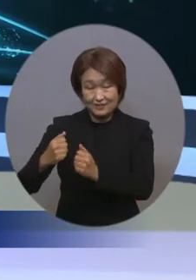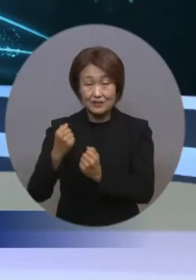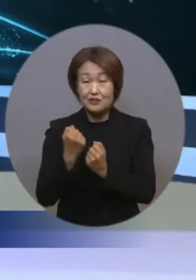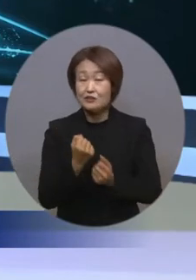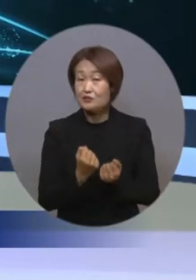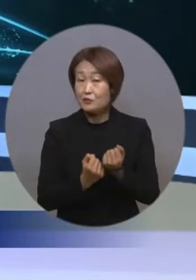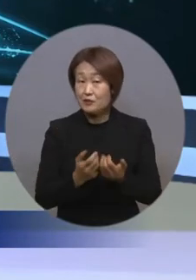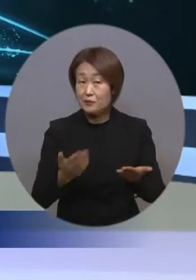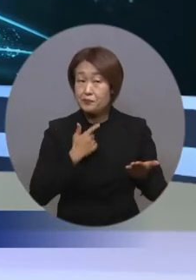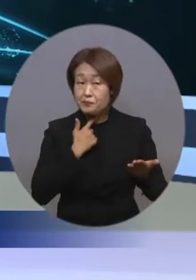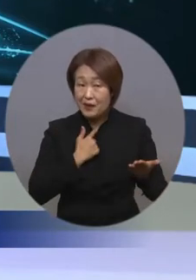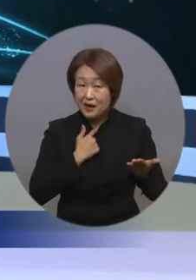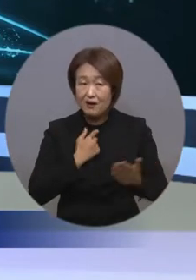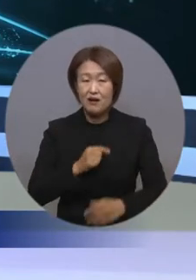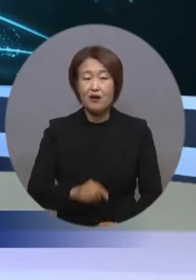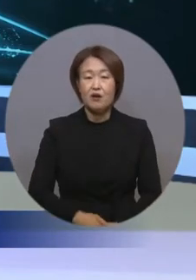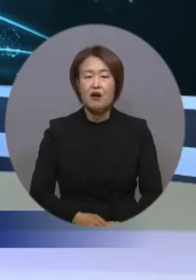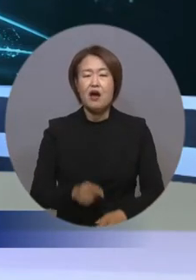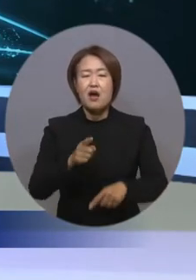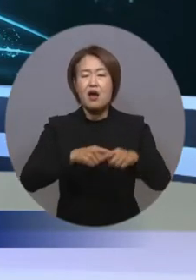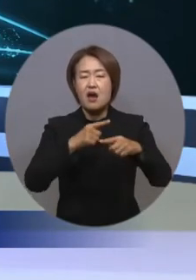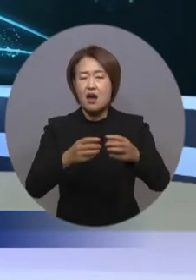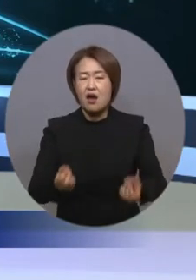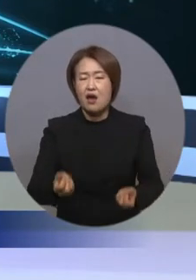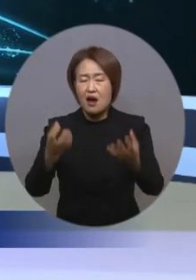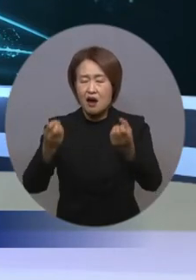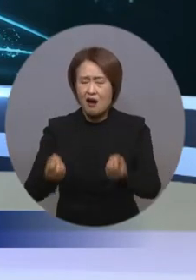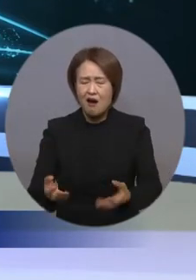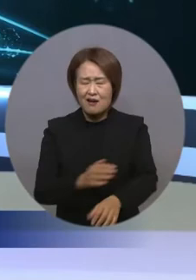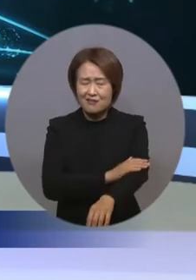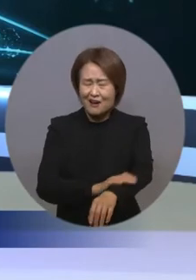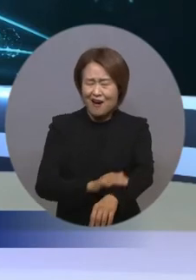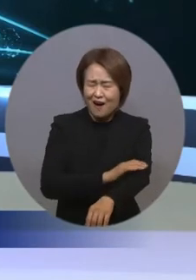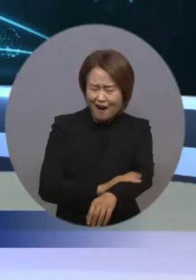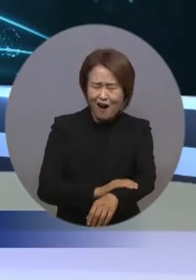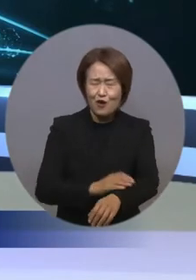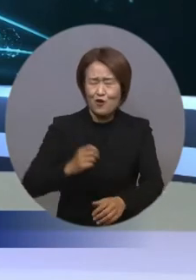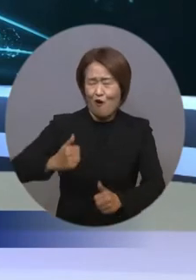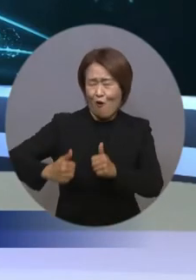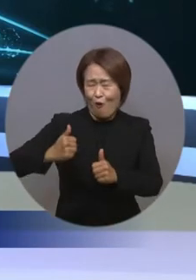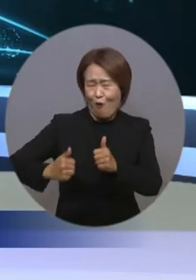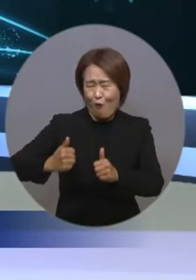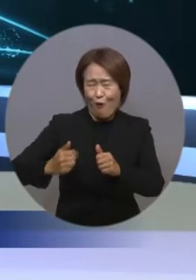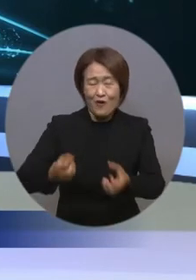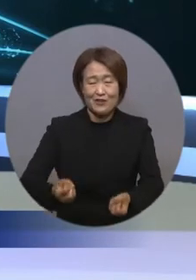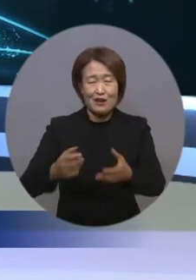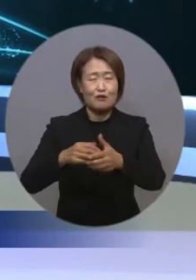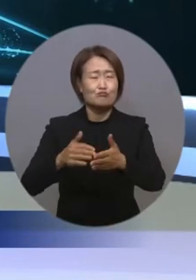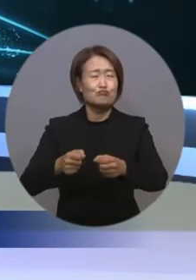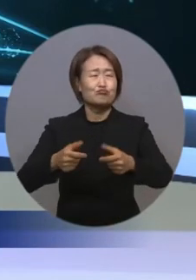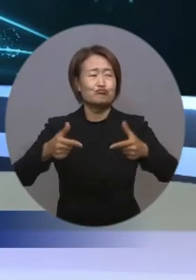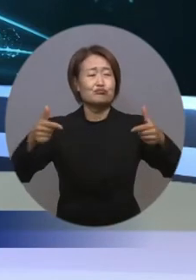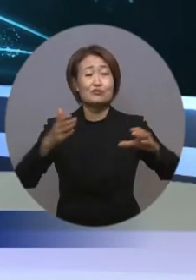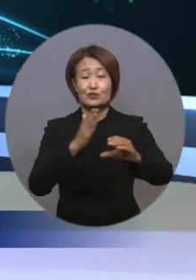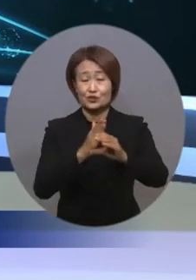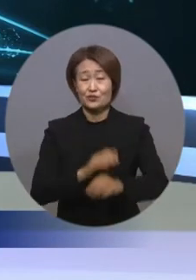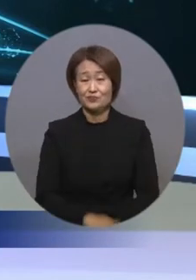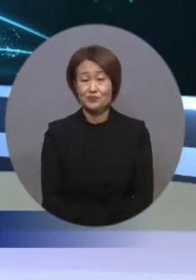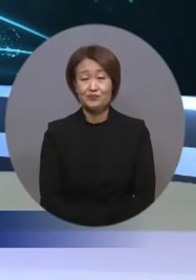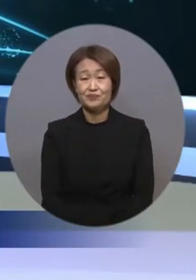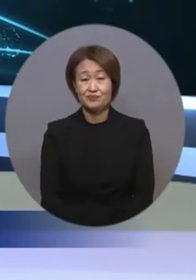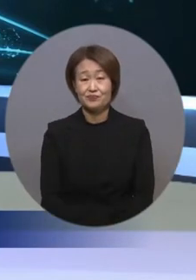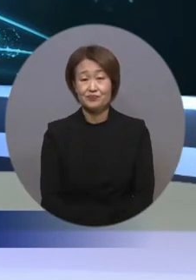여러 대회와 행사들이 대면 행사로 정상화되어 기량을 펼칠 수 있는 자리가 늘어가고 있습니다. 그리고 이런